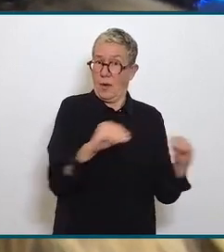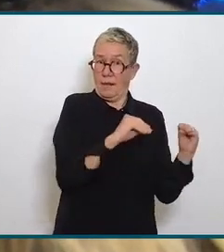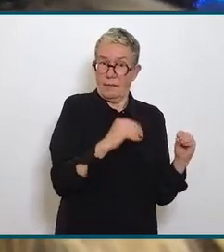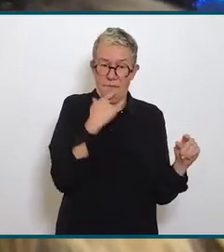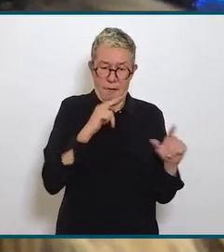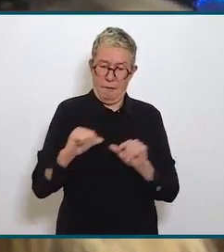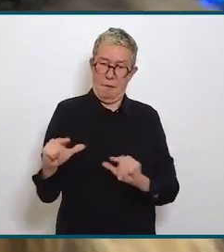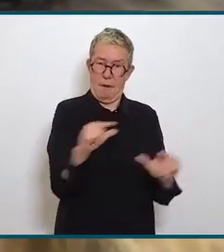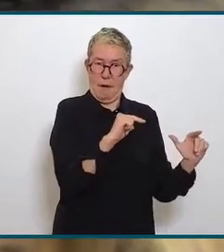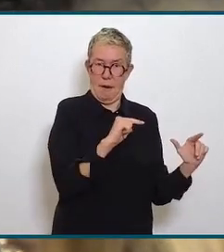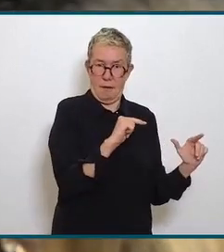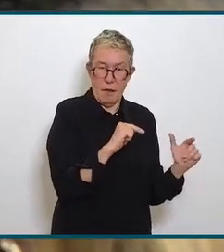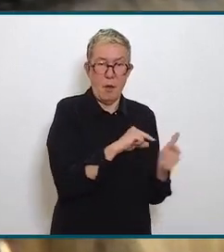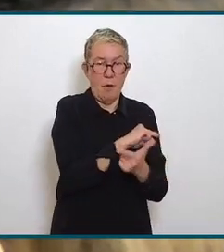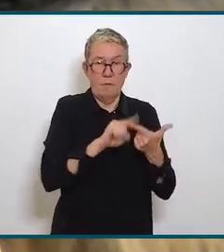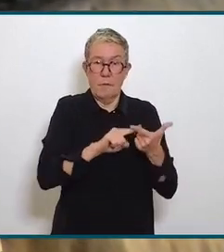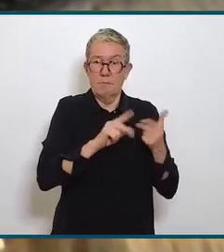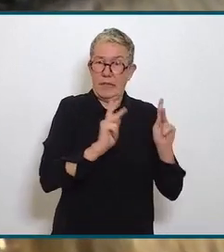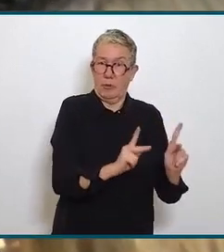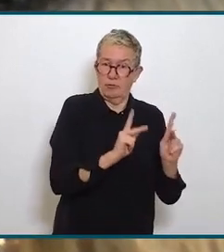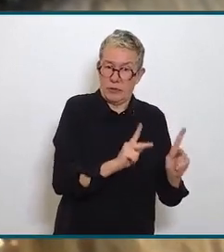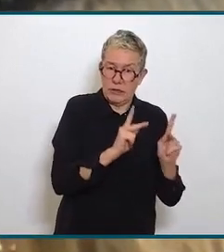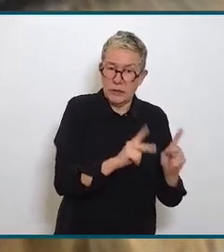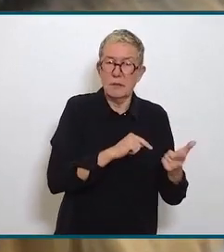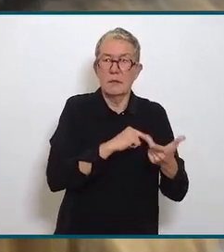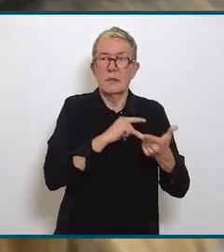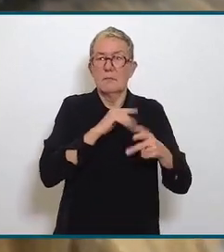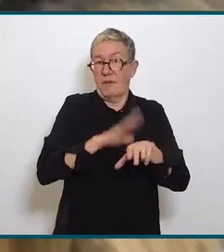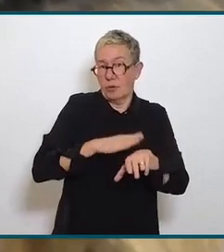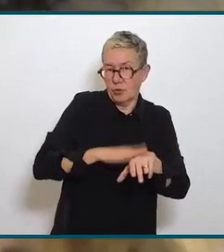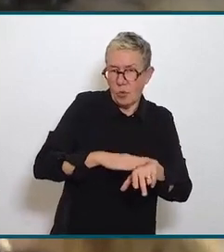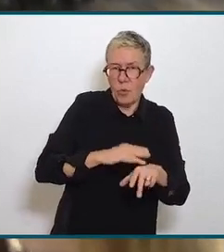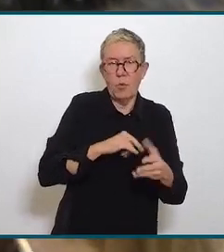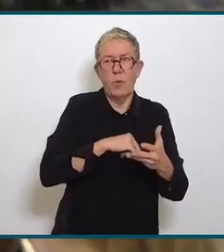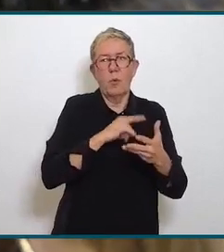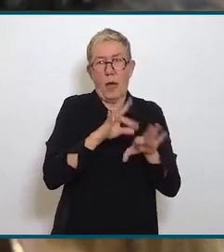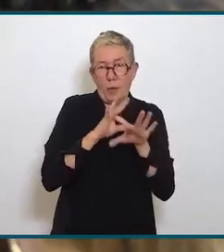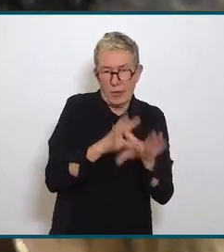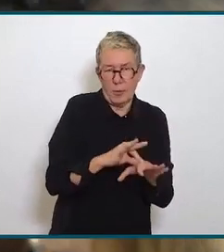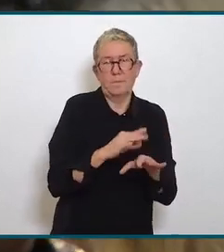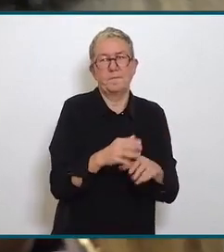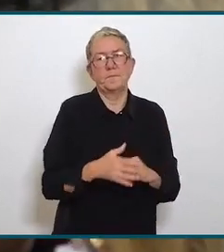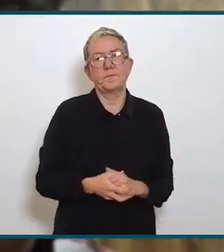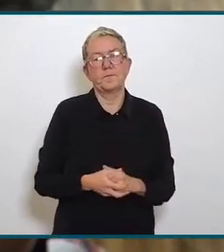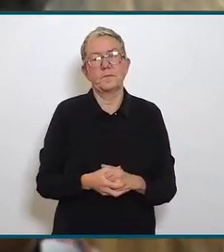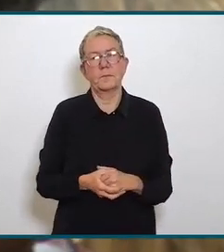le terrain que sur la pédagogie, la prévention et l'accompagnement.